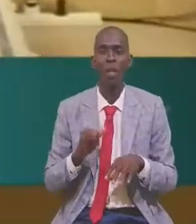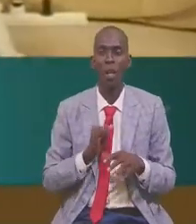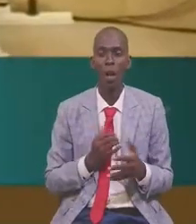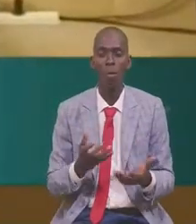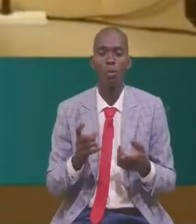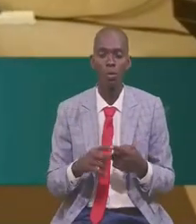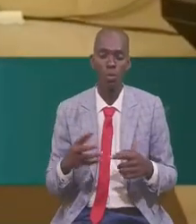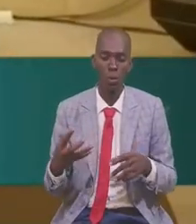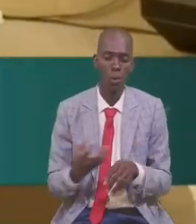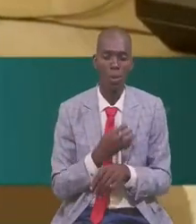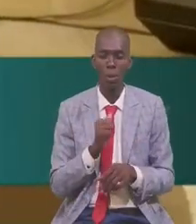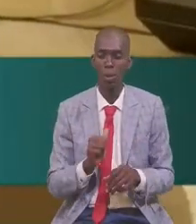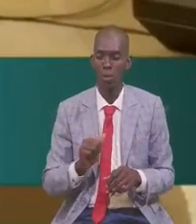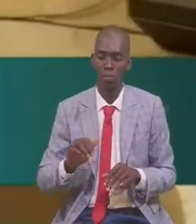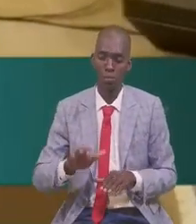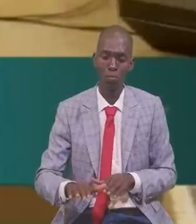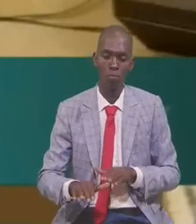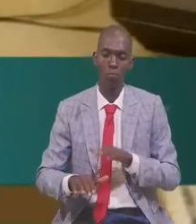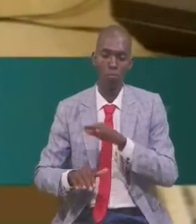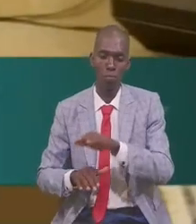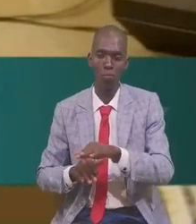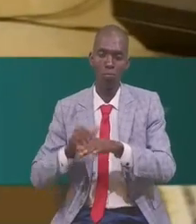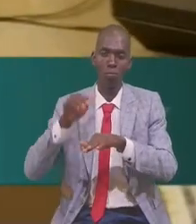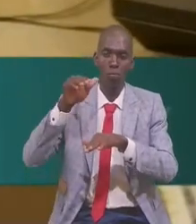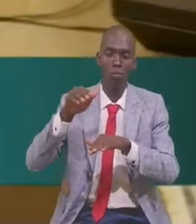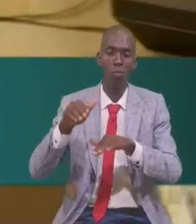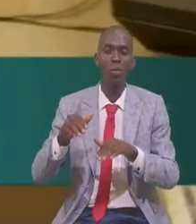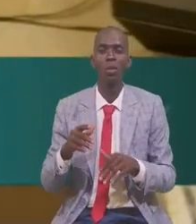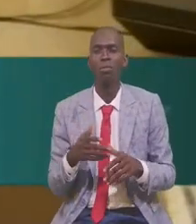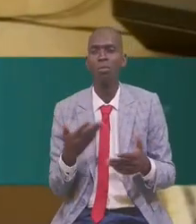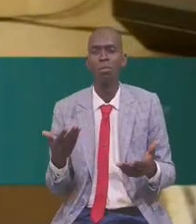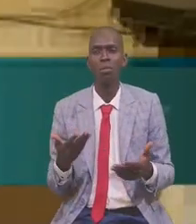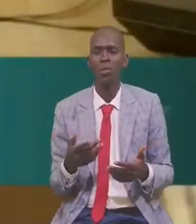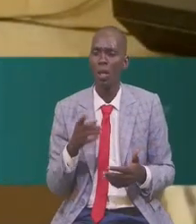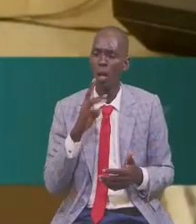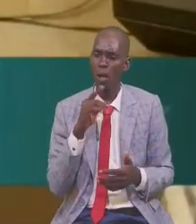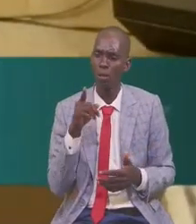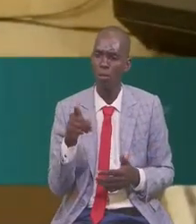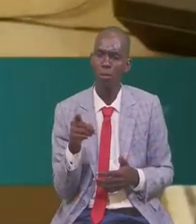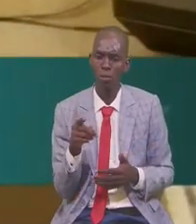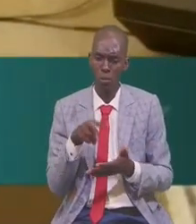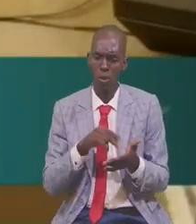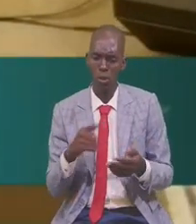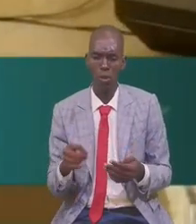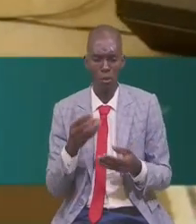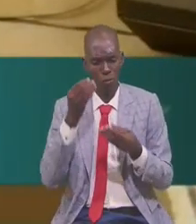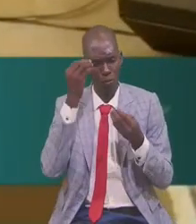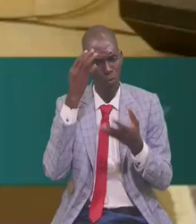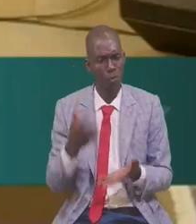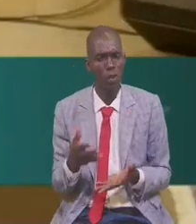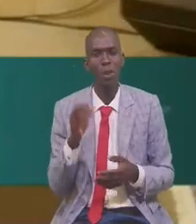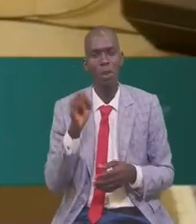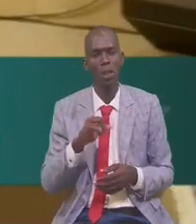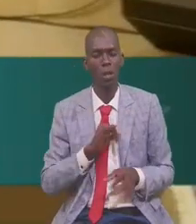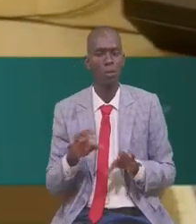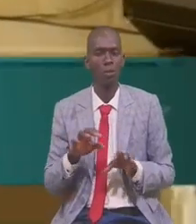pas, un autre pas, un pas. Est-ce que tu lis les nouvelles, les journaux? Oui. Est-ce que